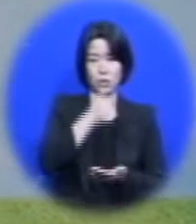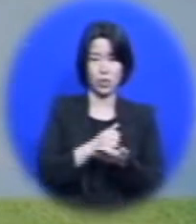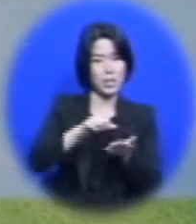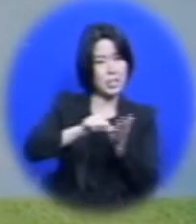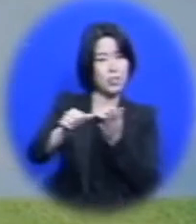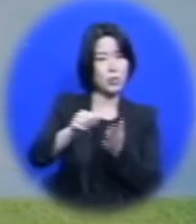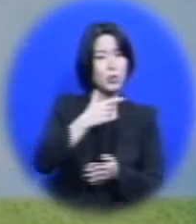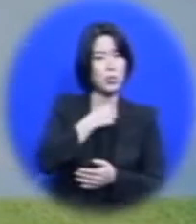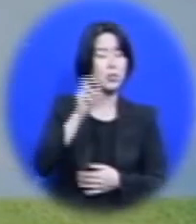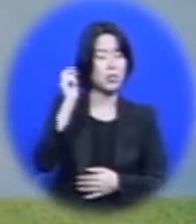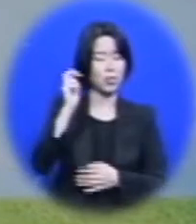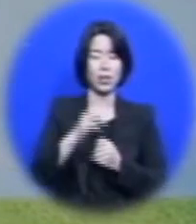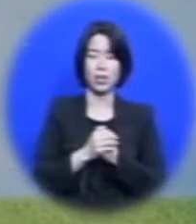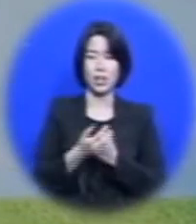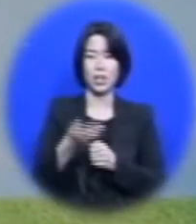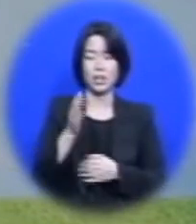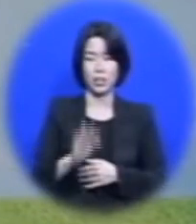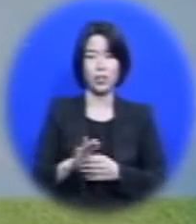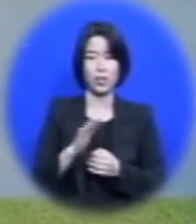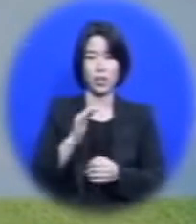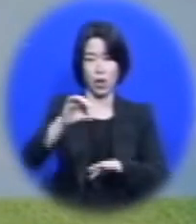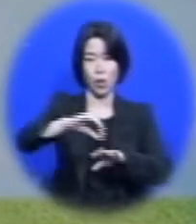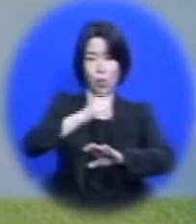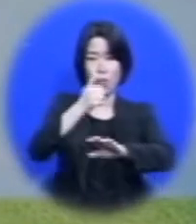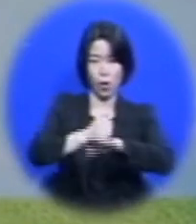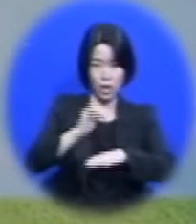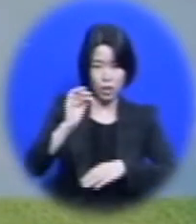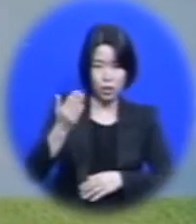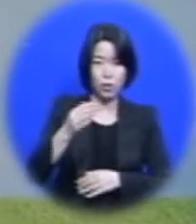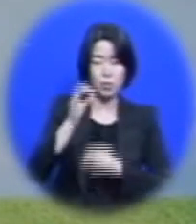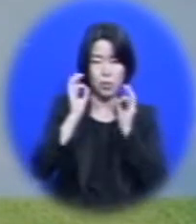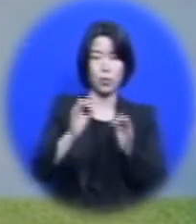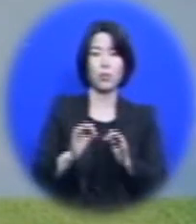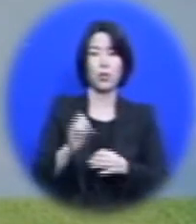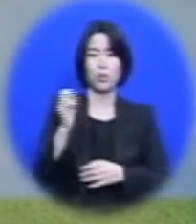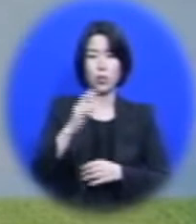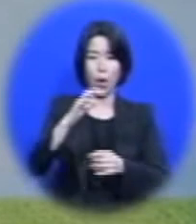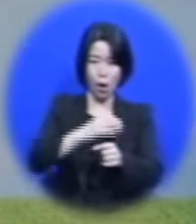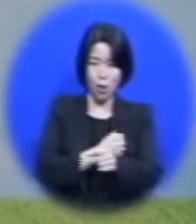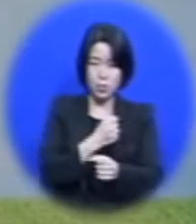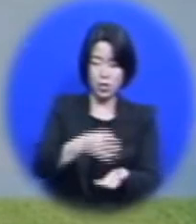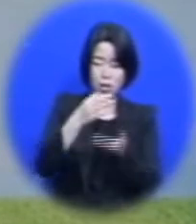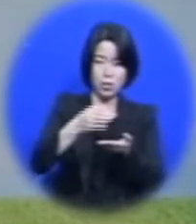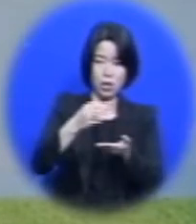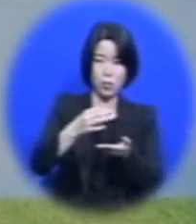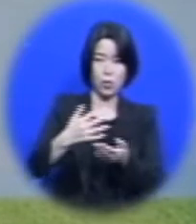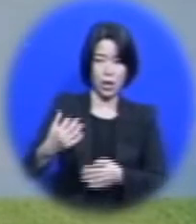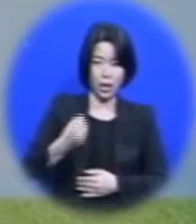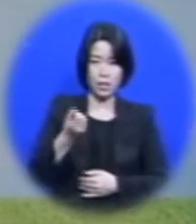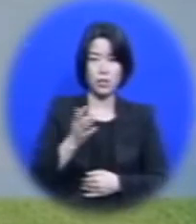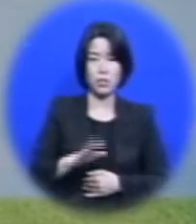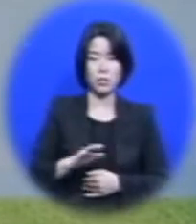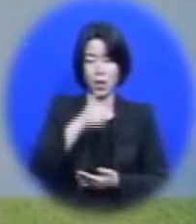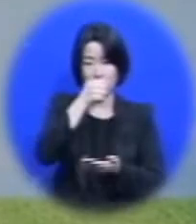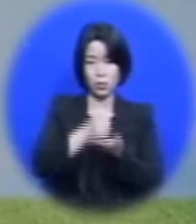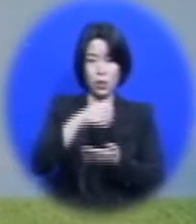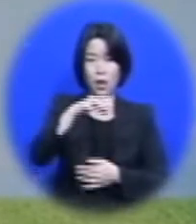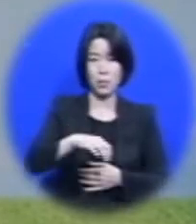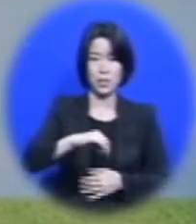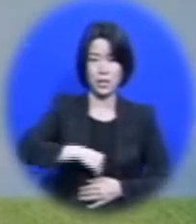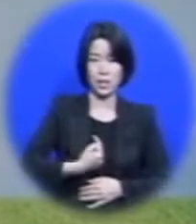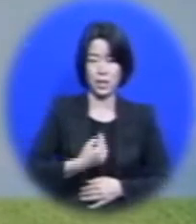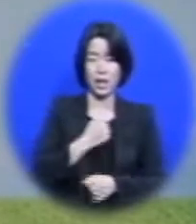싶었을 겁니다. 그런데 왕이 되어보고 그리고 엄청난 재물을 가졌지만 죄 앞에서 자기가